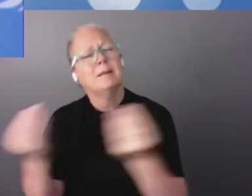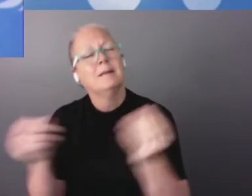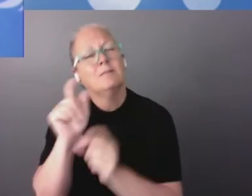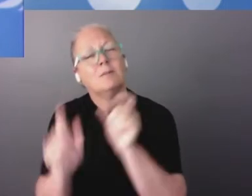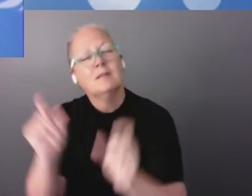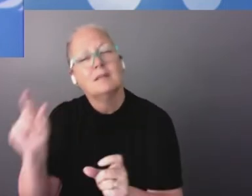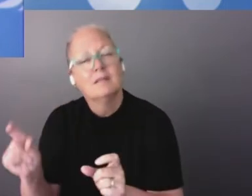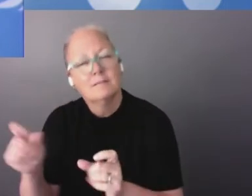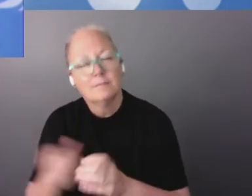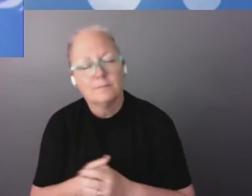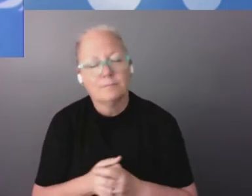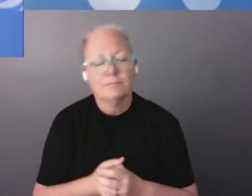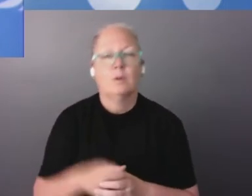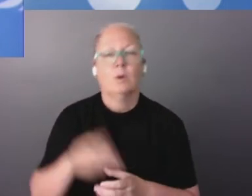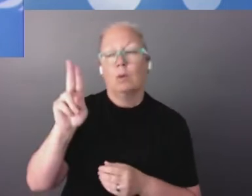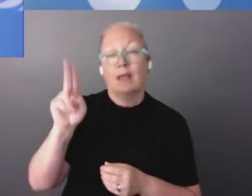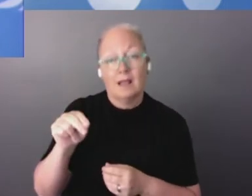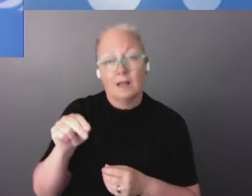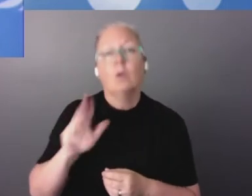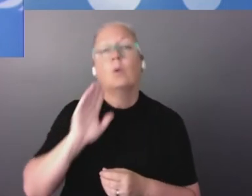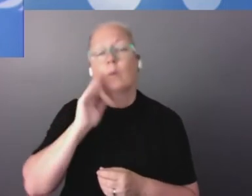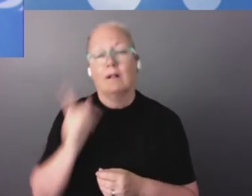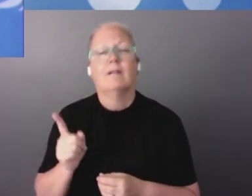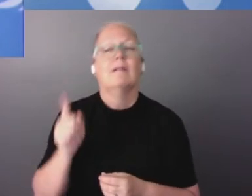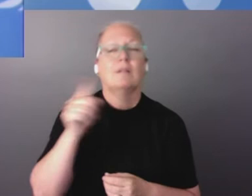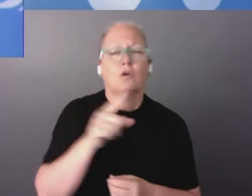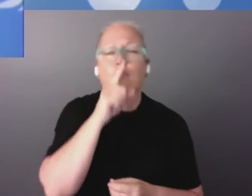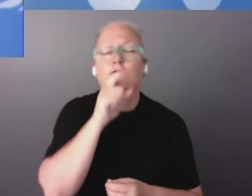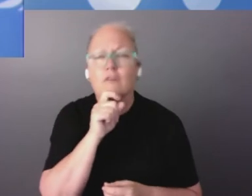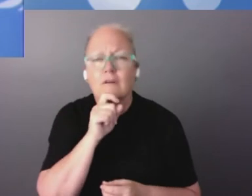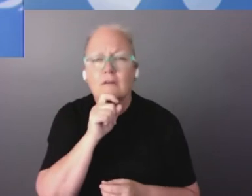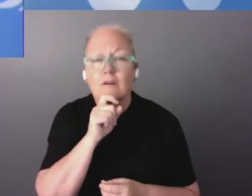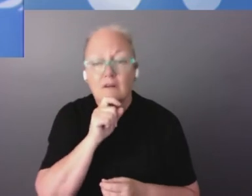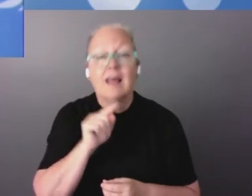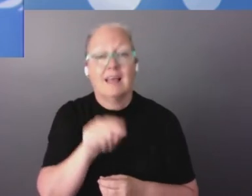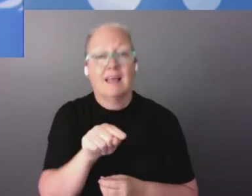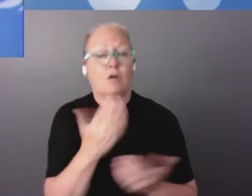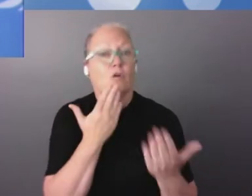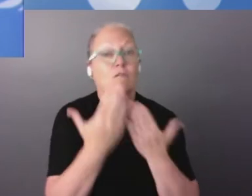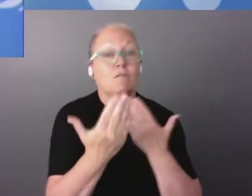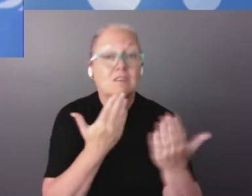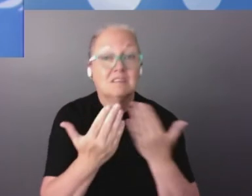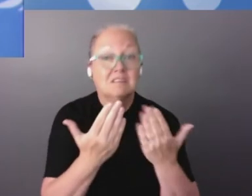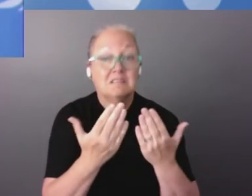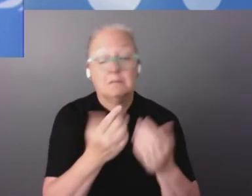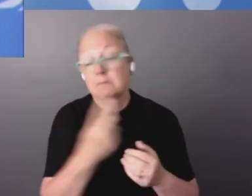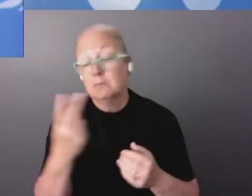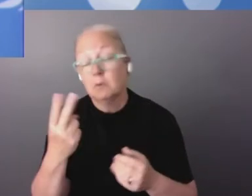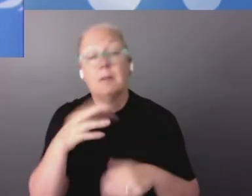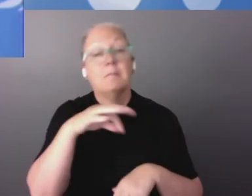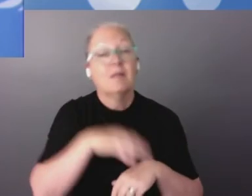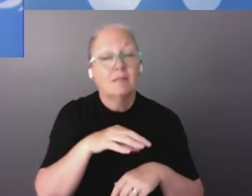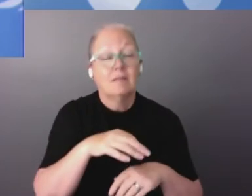السنة، فقد تكون هذه السنة حرجة فيما يخص جهودنا